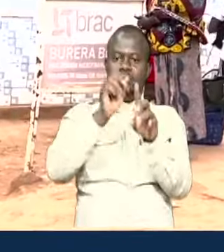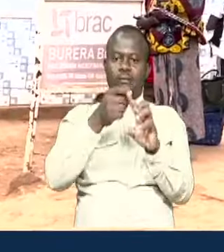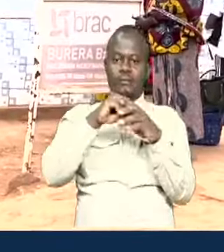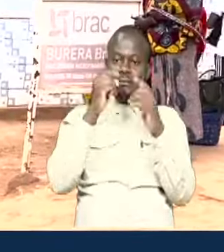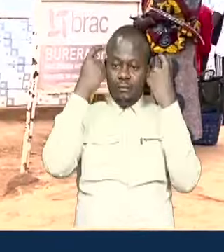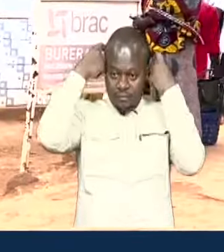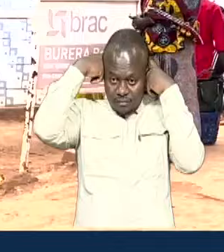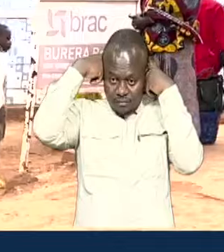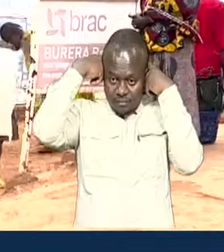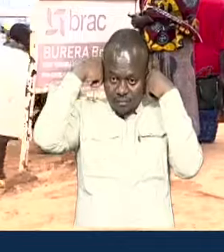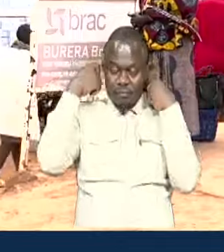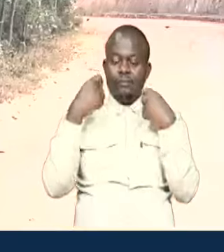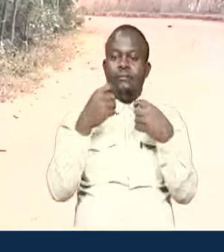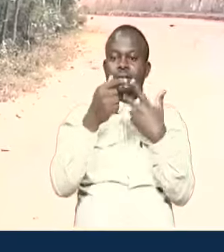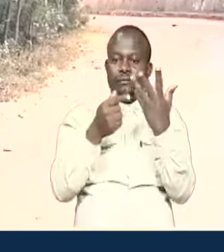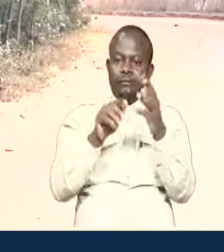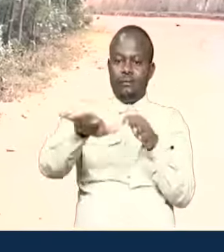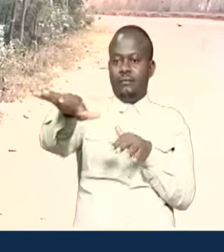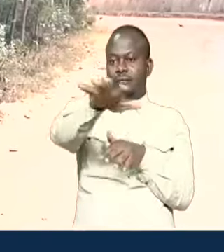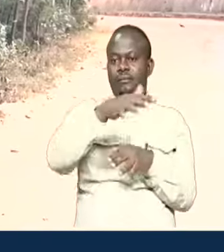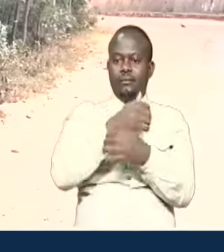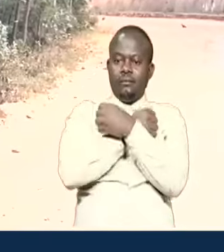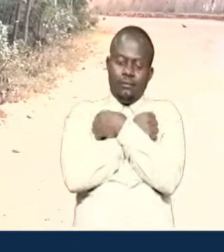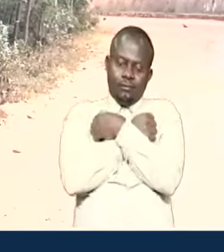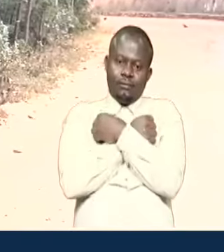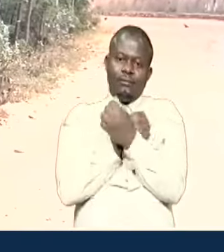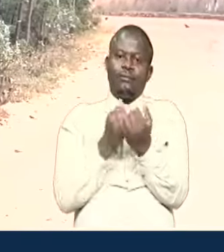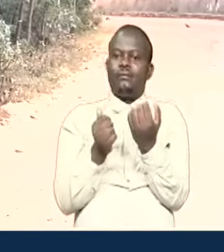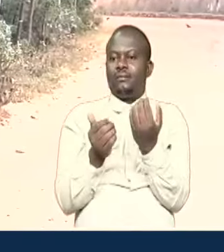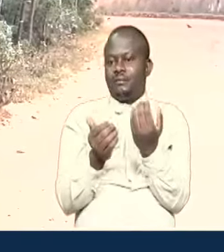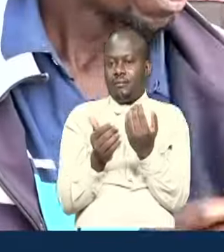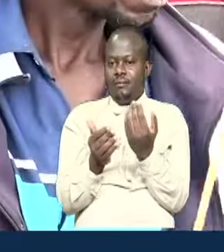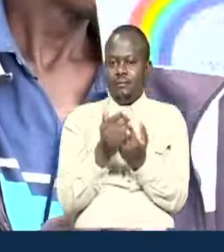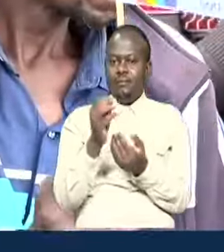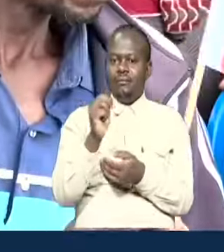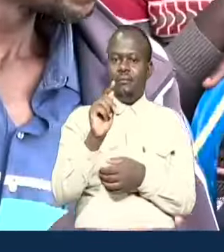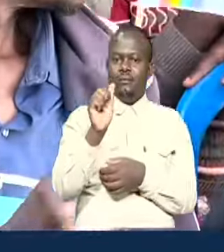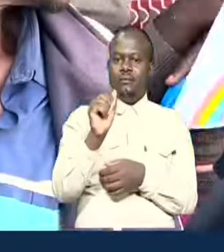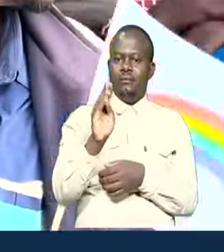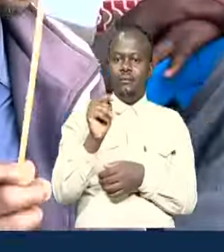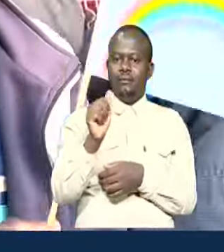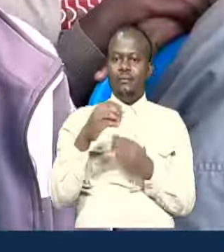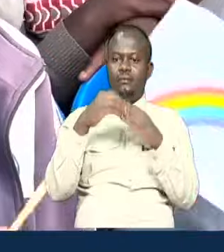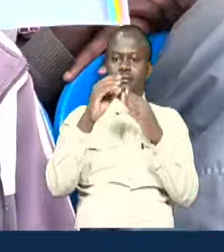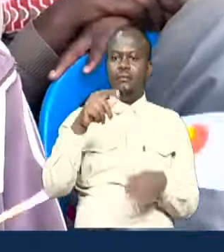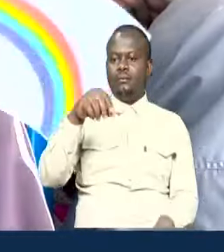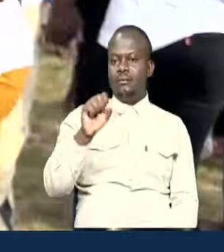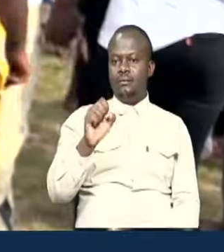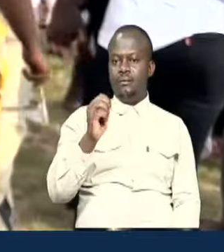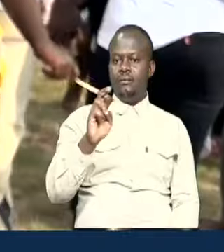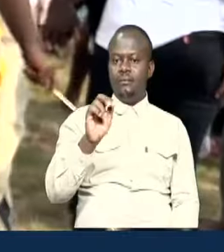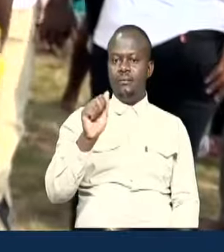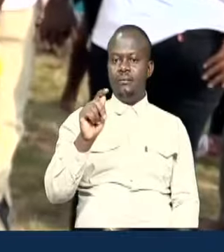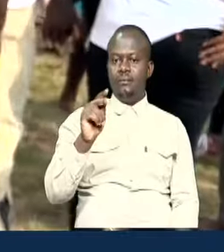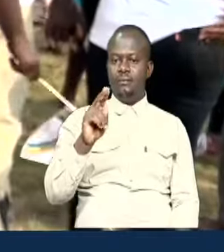ntama nk'itungo abatuye Burera ngo bakunda korora. Mukabuna ni Christine, ni umuyobozi wa PS Imbera kuri.